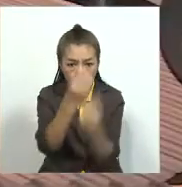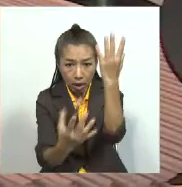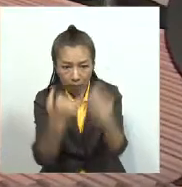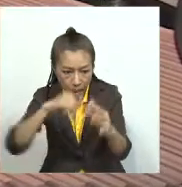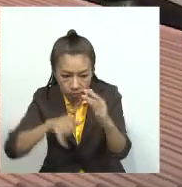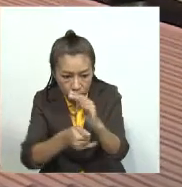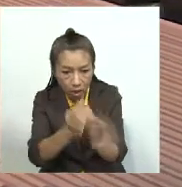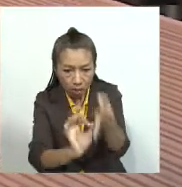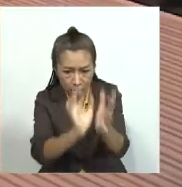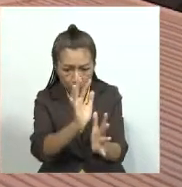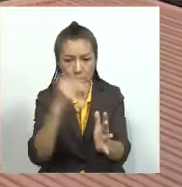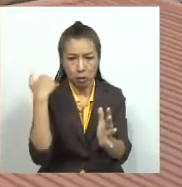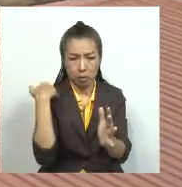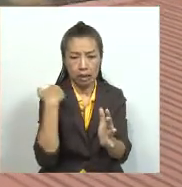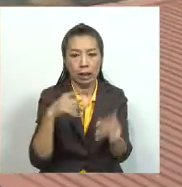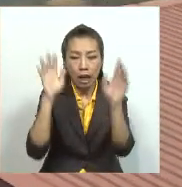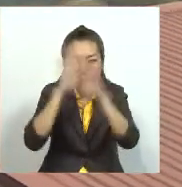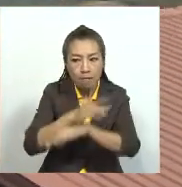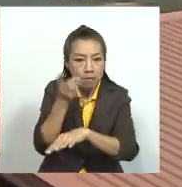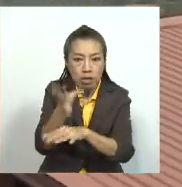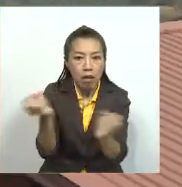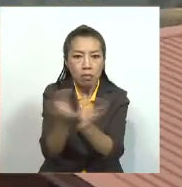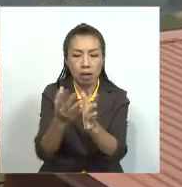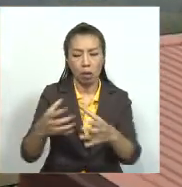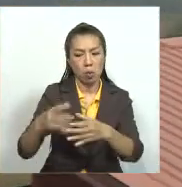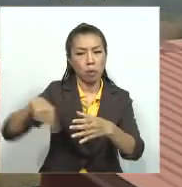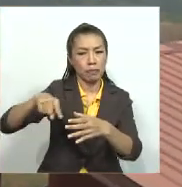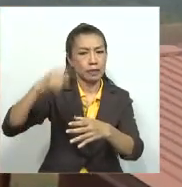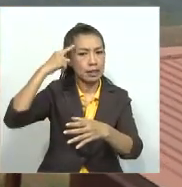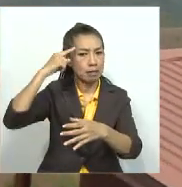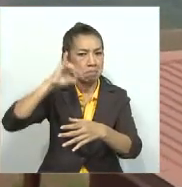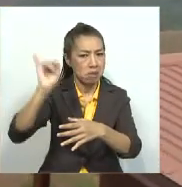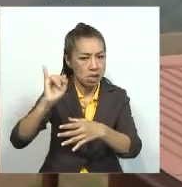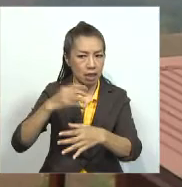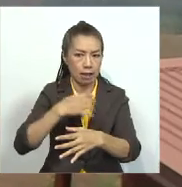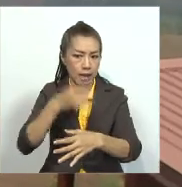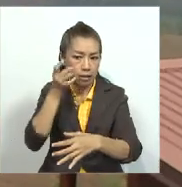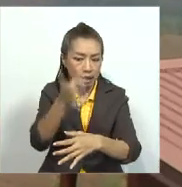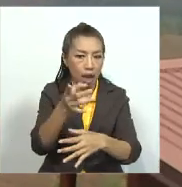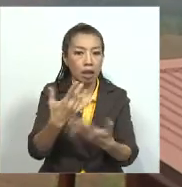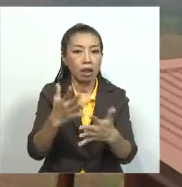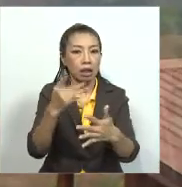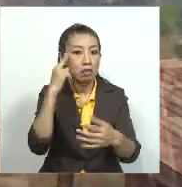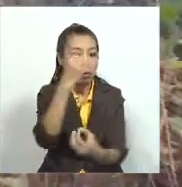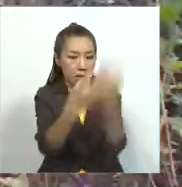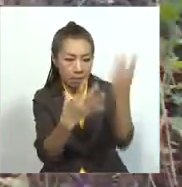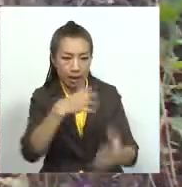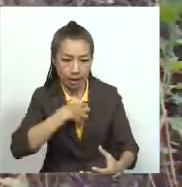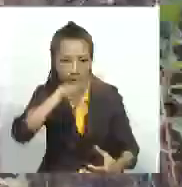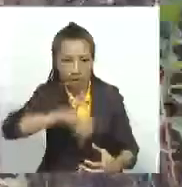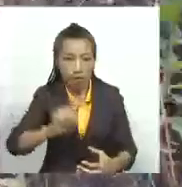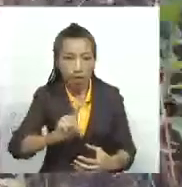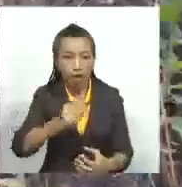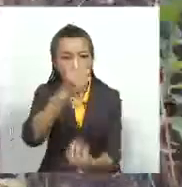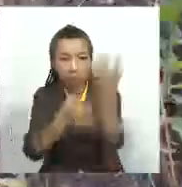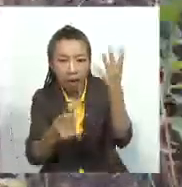ฟป่าในพื้นที่เพื่อสร้างสถานการณ์ของกลุ่มคนไม่หวังดีและก็กลุ่มที่เข้ามาใช้ประโยชน์ในพื้นที่ป่าอย่างเช่นการเก็บ